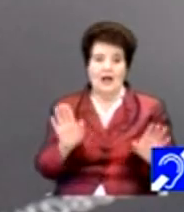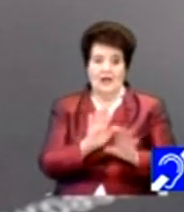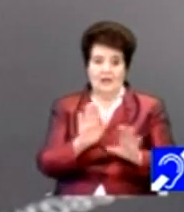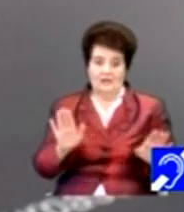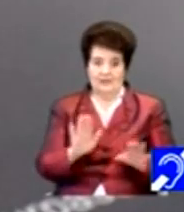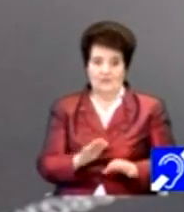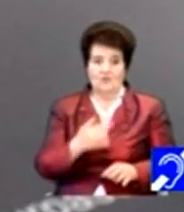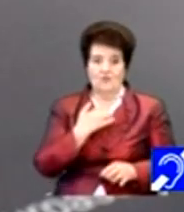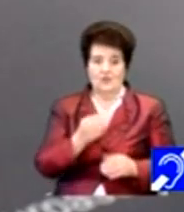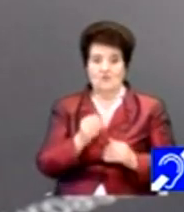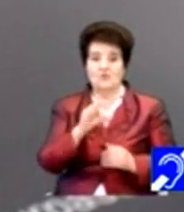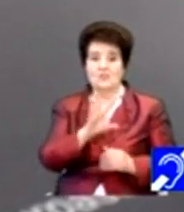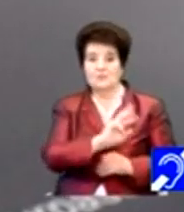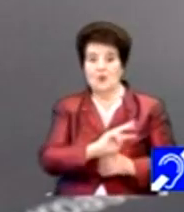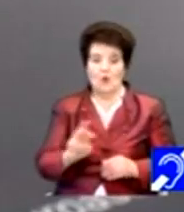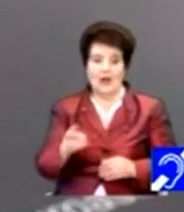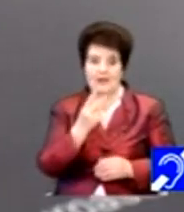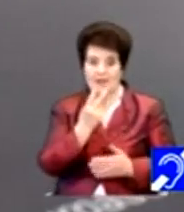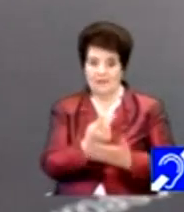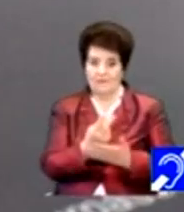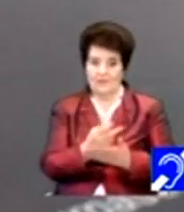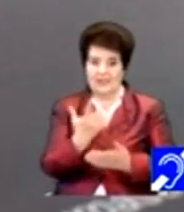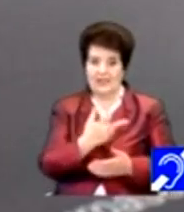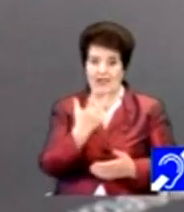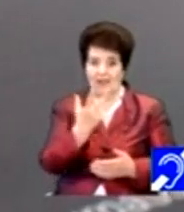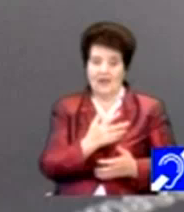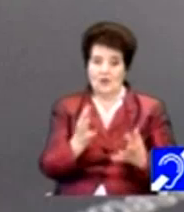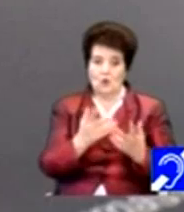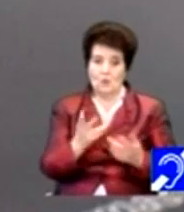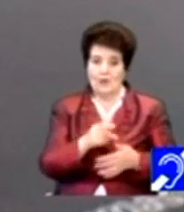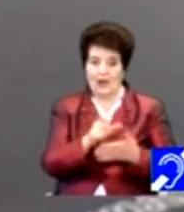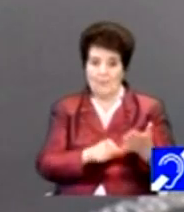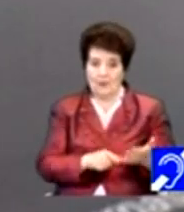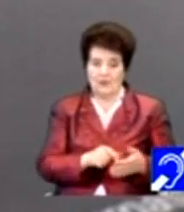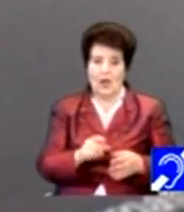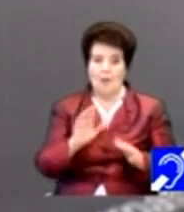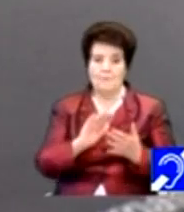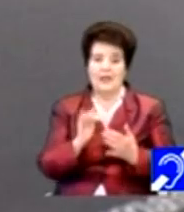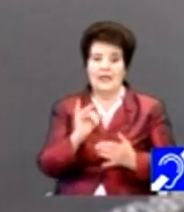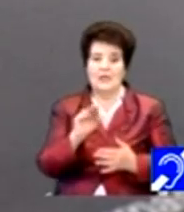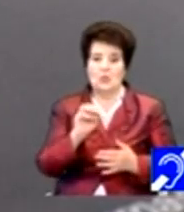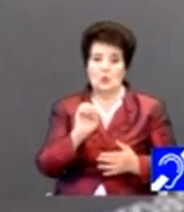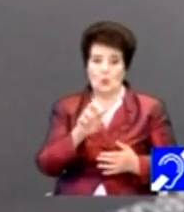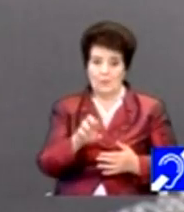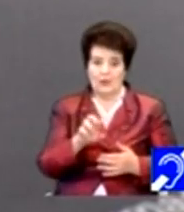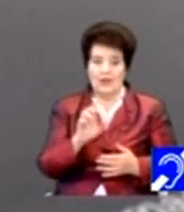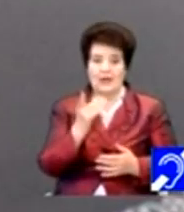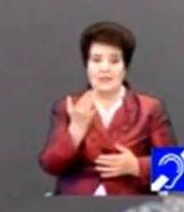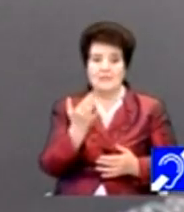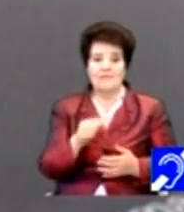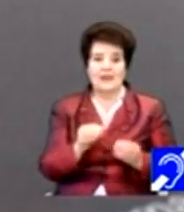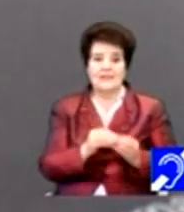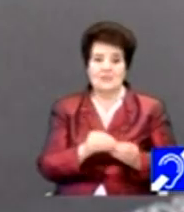au aproape 15 milioane de vizualizări. În doar 3 ani, numărul abonaților pe canalul de YouTube a crescut de la câteva zeci